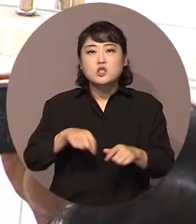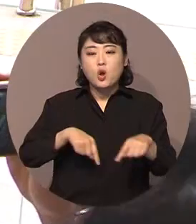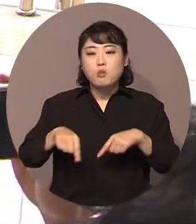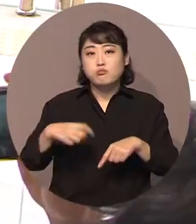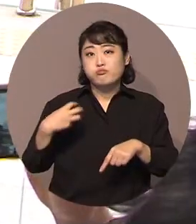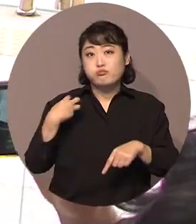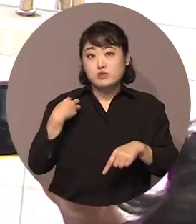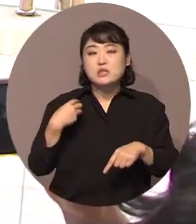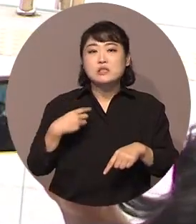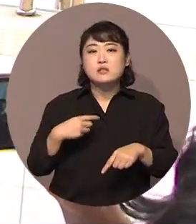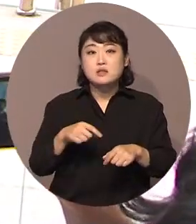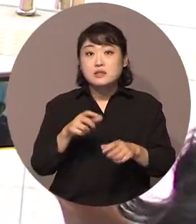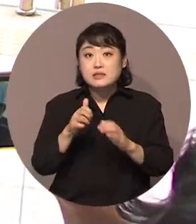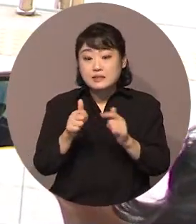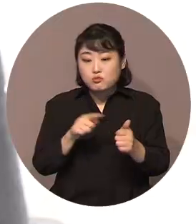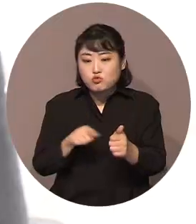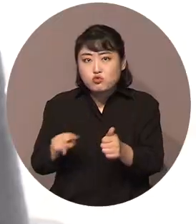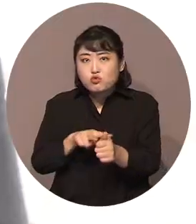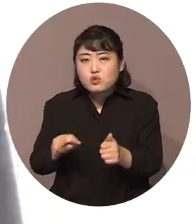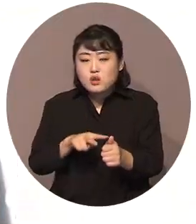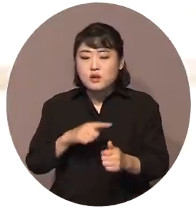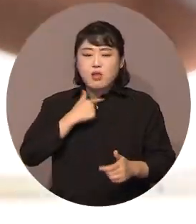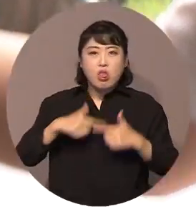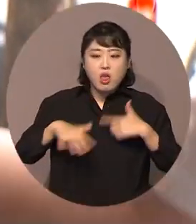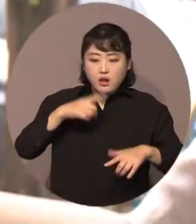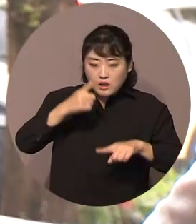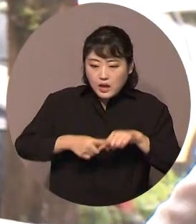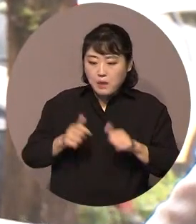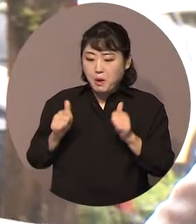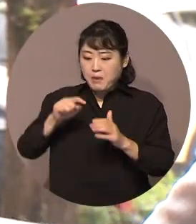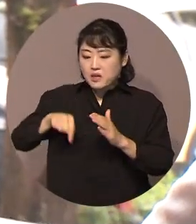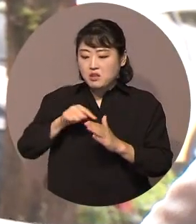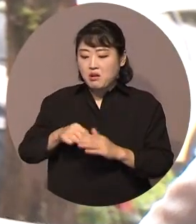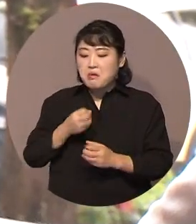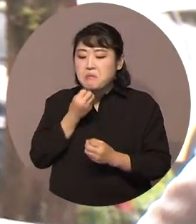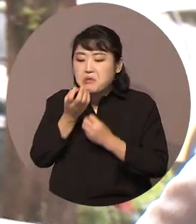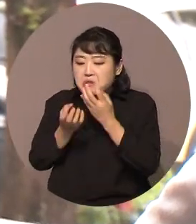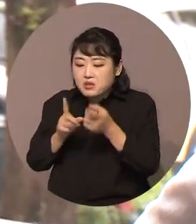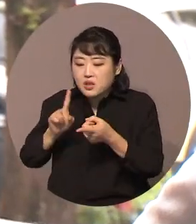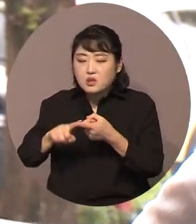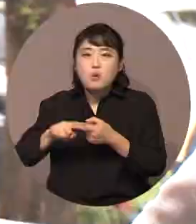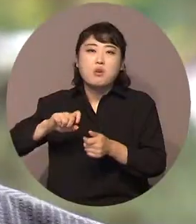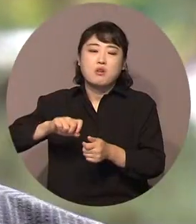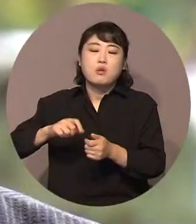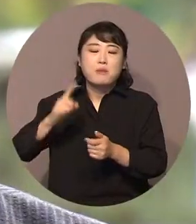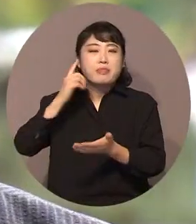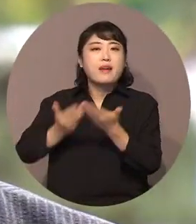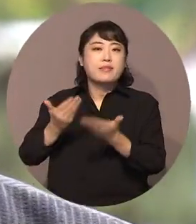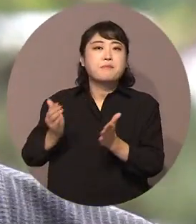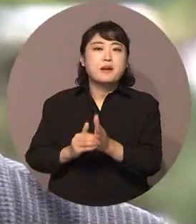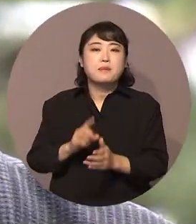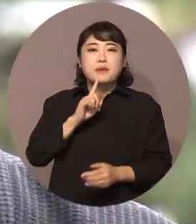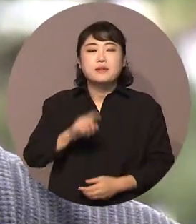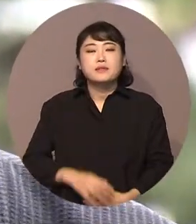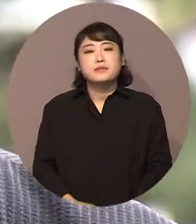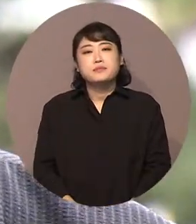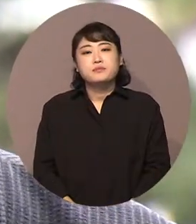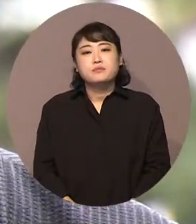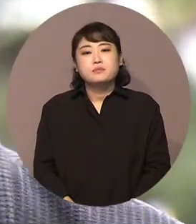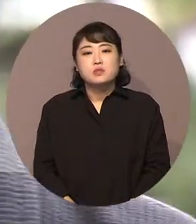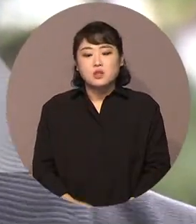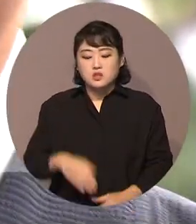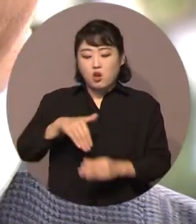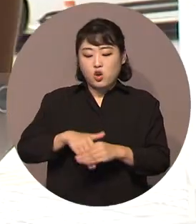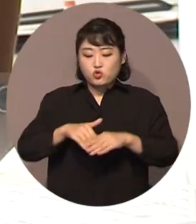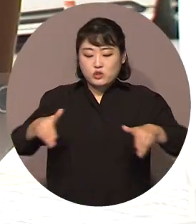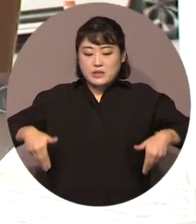경위와 수사기관에서는 범행을 부인하다 법정에서야 자백한 점 등을 고려했다고 설명했습니다. 서구청장은 선거 중립을